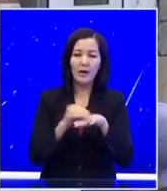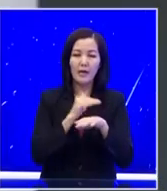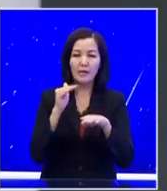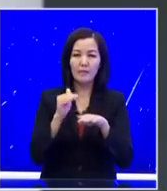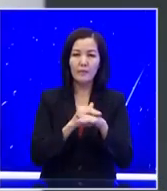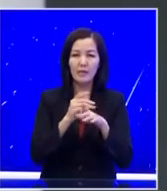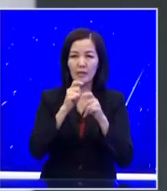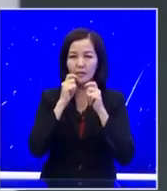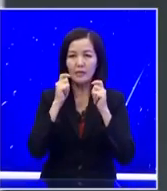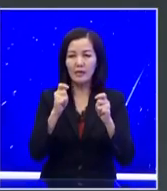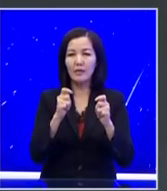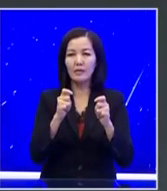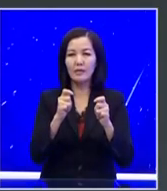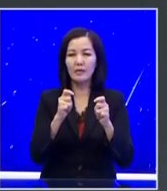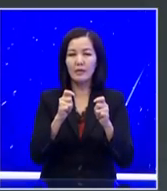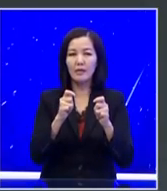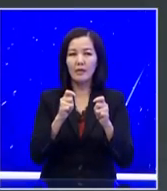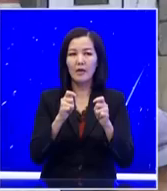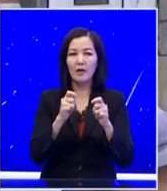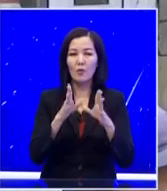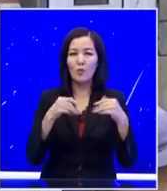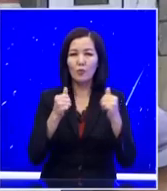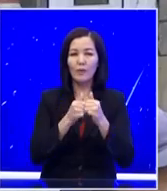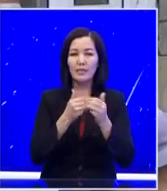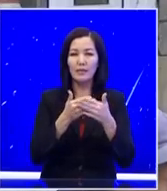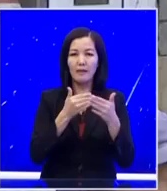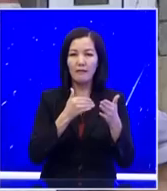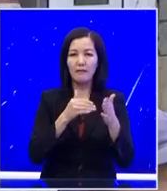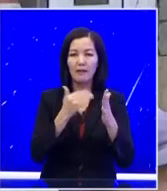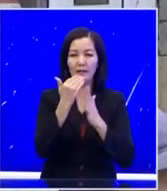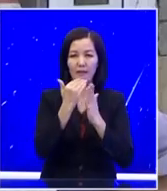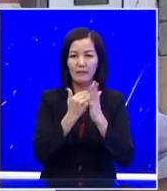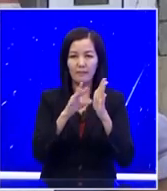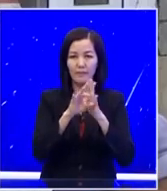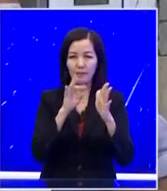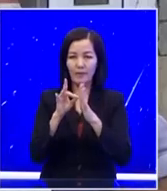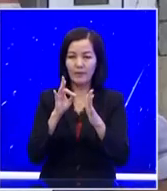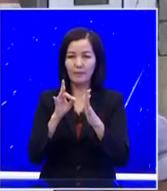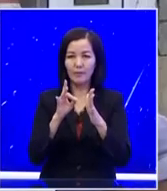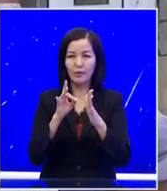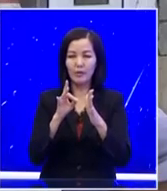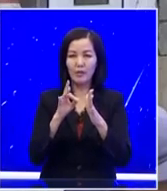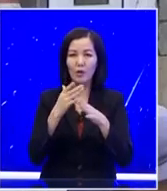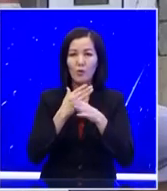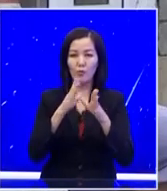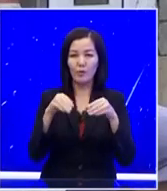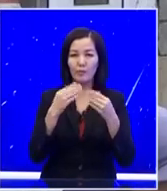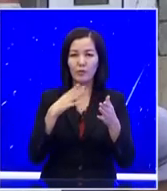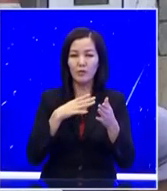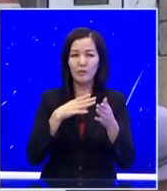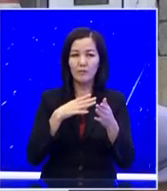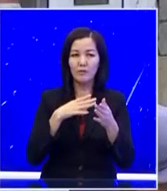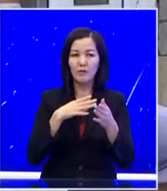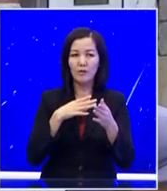қайырымдылық көрсететін адамдарды сұрадық. Алда бұндай іс-шараларды біз жалғастырамыз деп үміттенеміз. Көп балалар әлі қосылып үлгермей